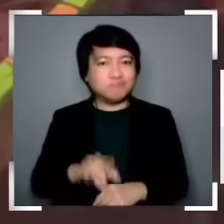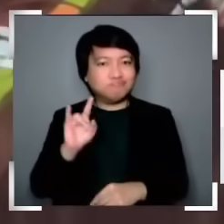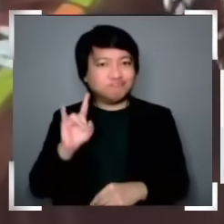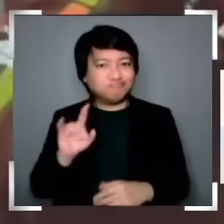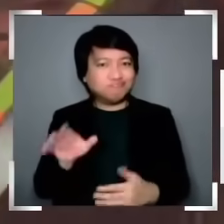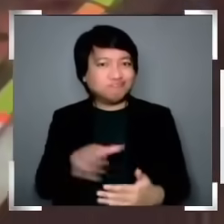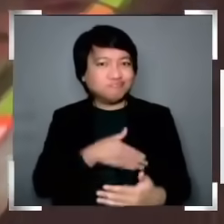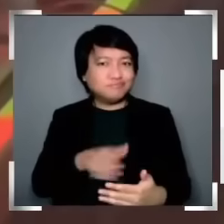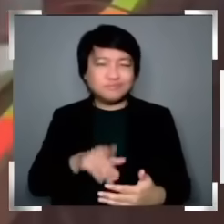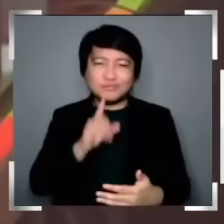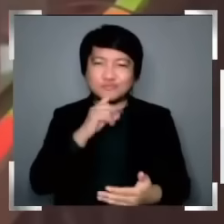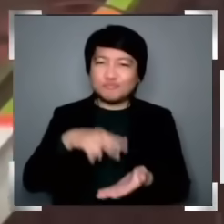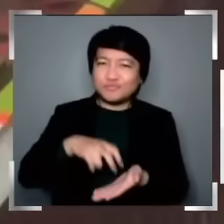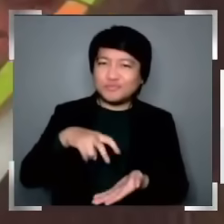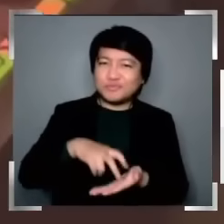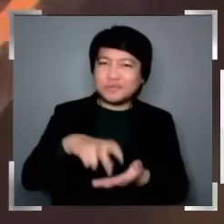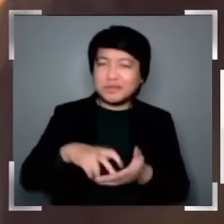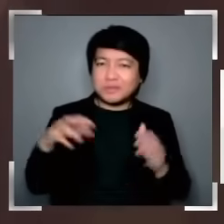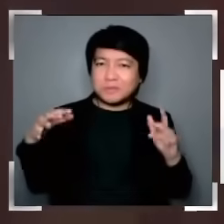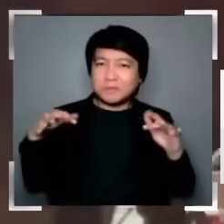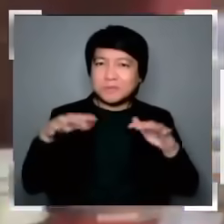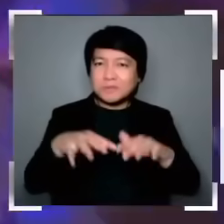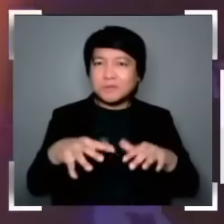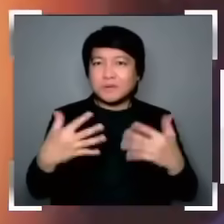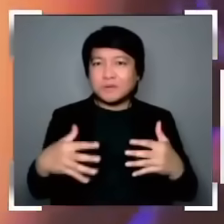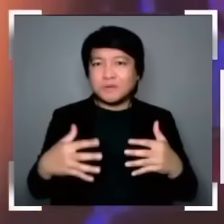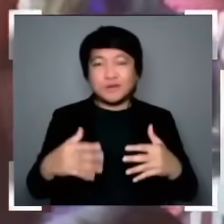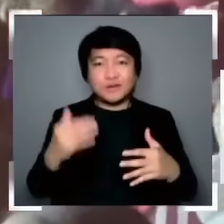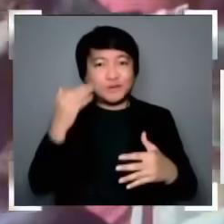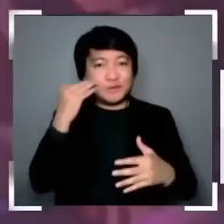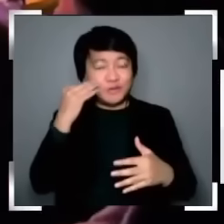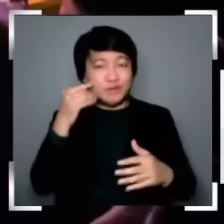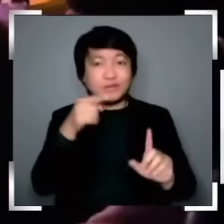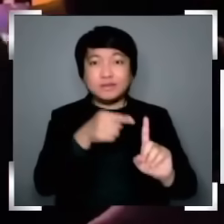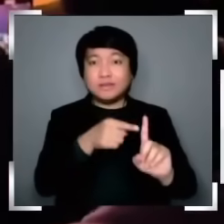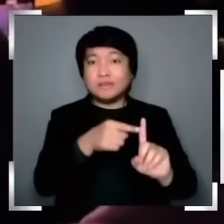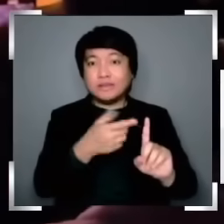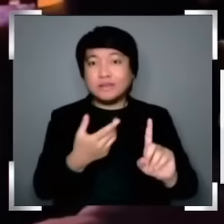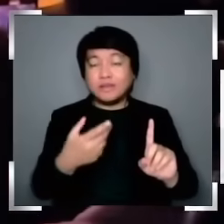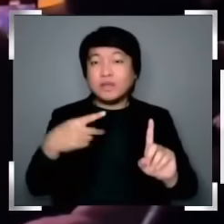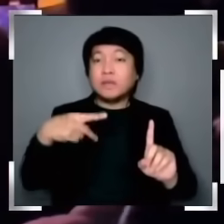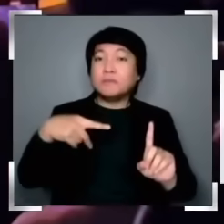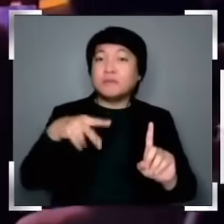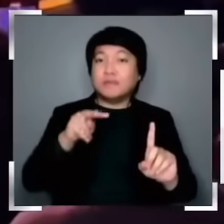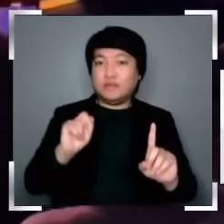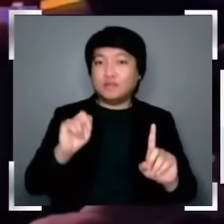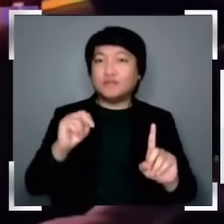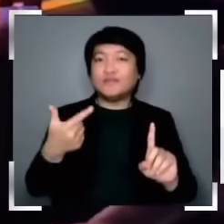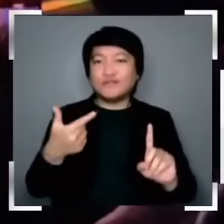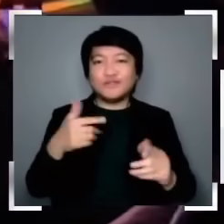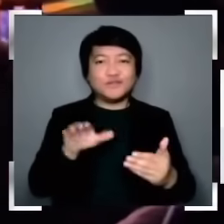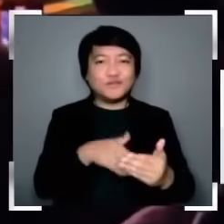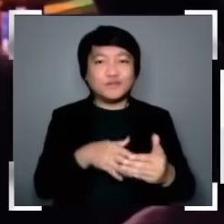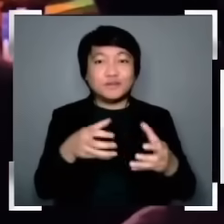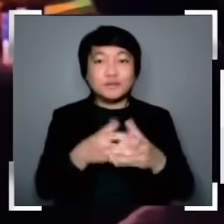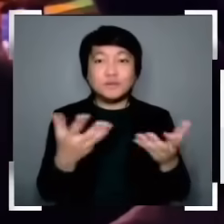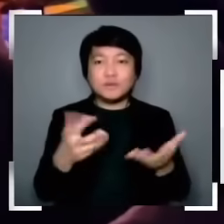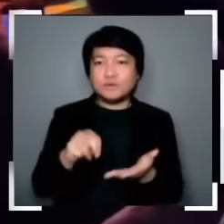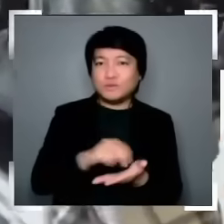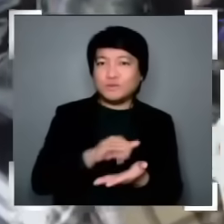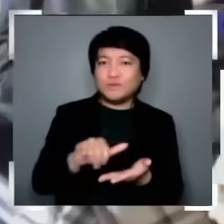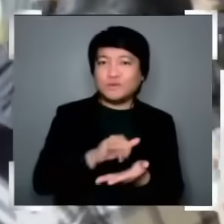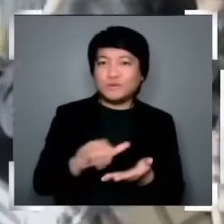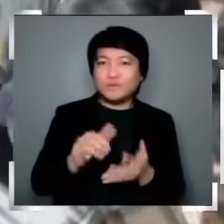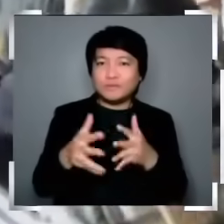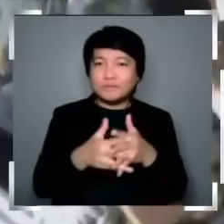Jam-packed crowd ang sumalubong sa kick-off concert ng bandang parokya ni Edgar sa New York. Nakisabay rin ang